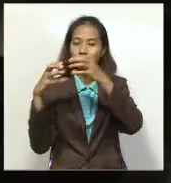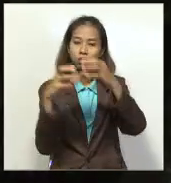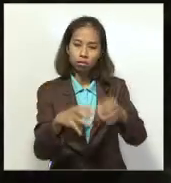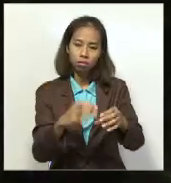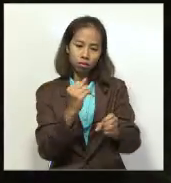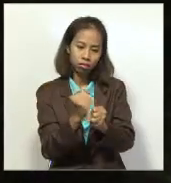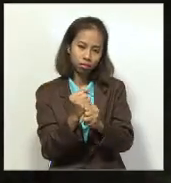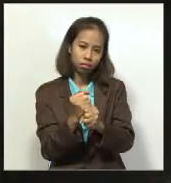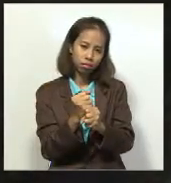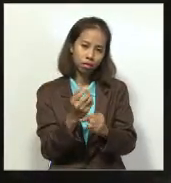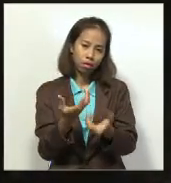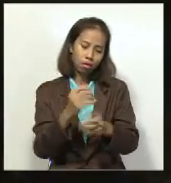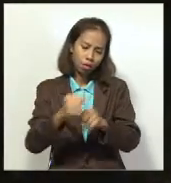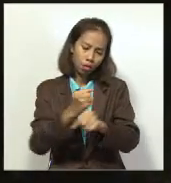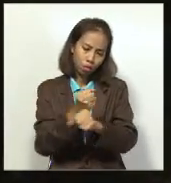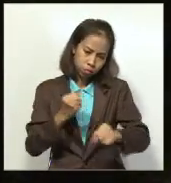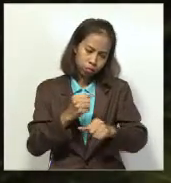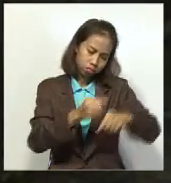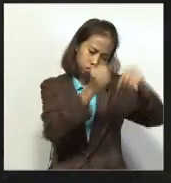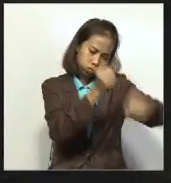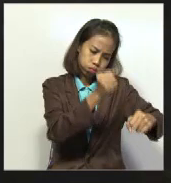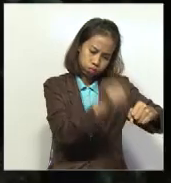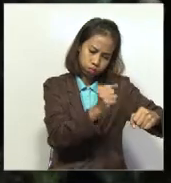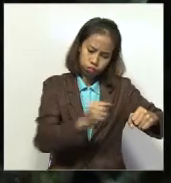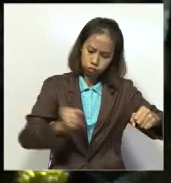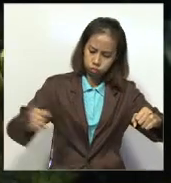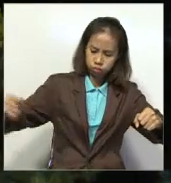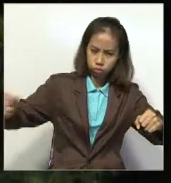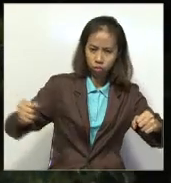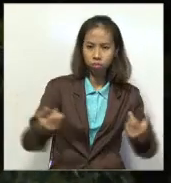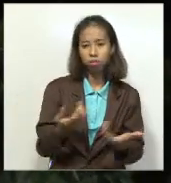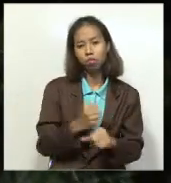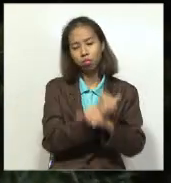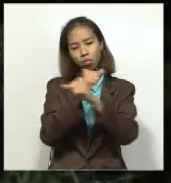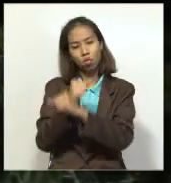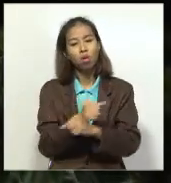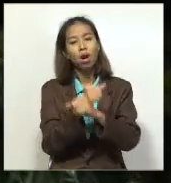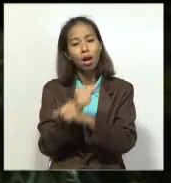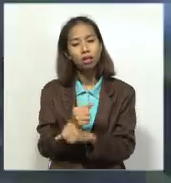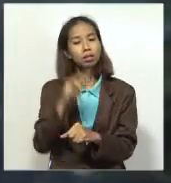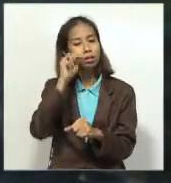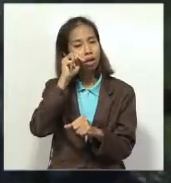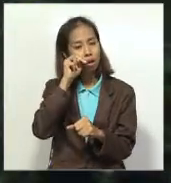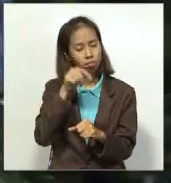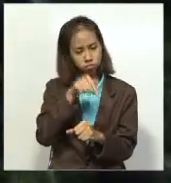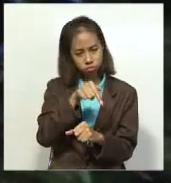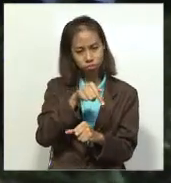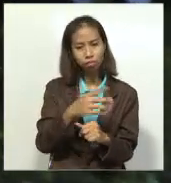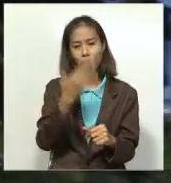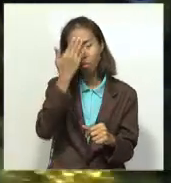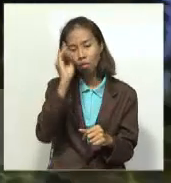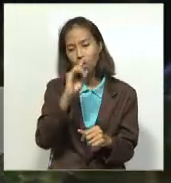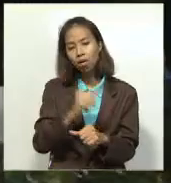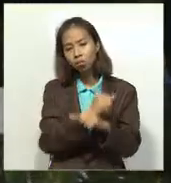ยเร่งป้องกันเขตชุมชนเมืองค่ะโดยนำเอากระสอบทรายมาปิดปากท่อระบายน้ำในเขตเมืองบึงกาฬทุกจุดนะคะเ